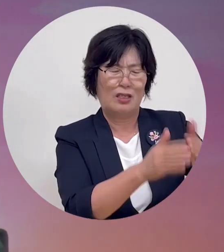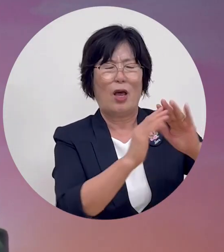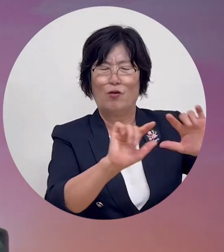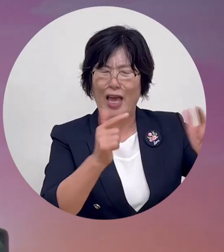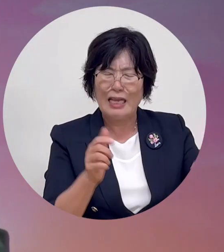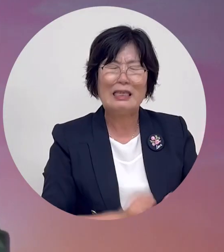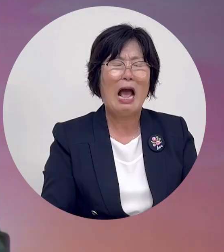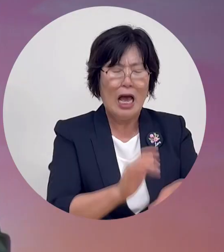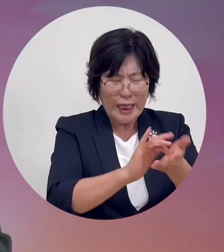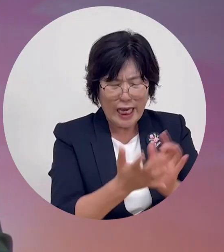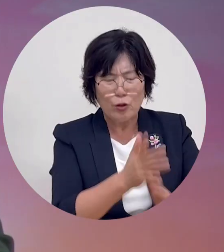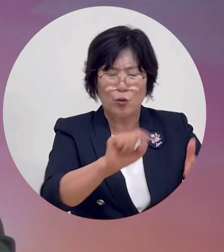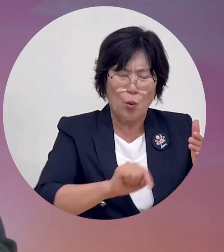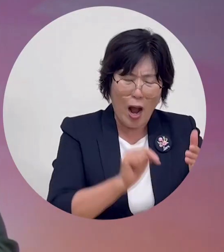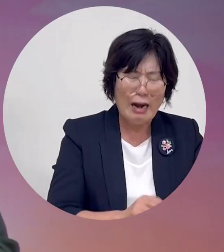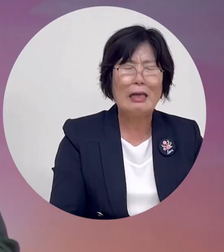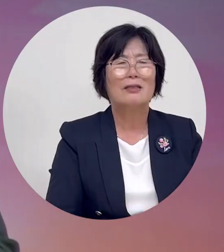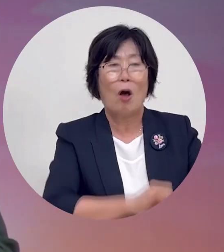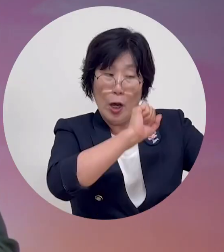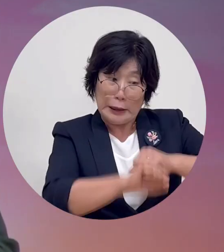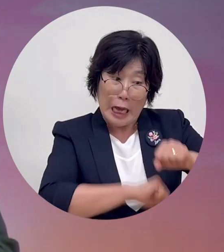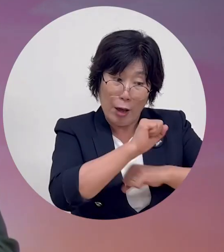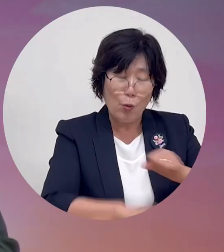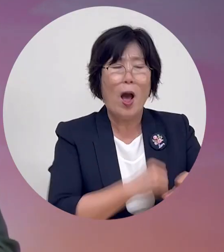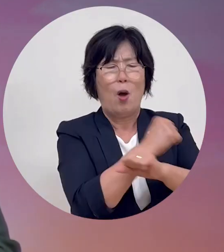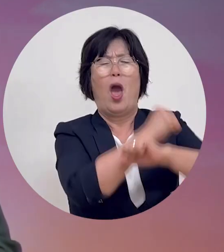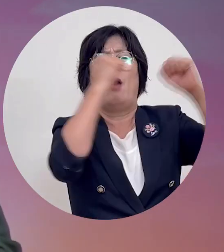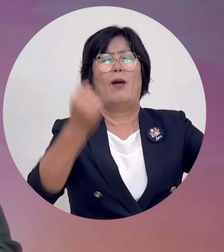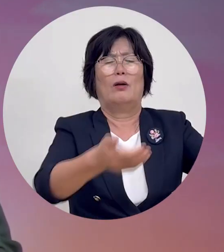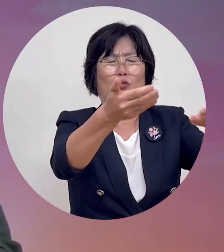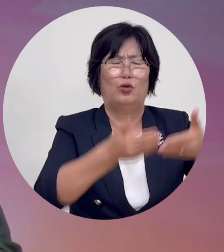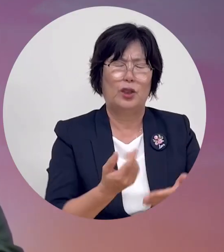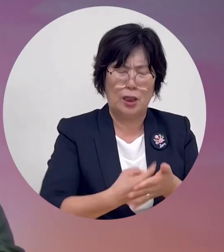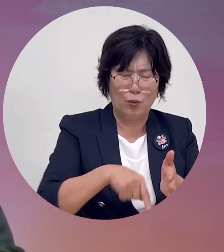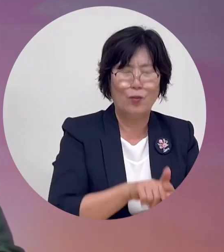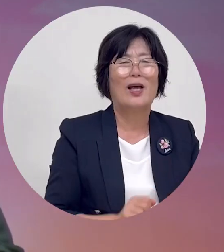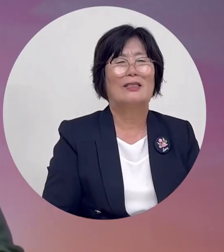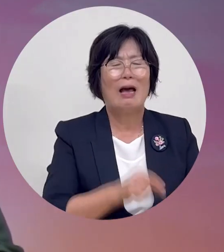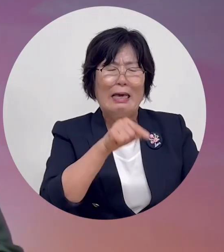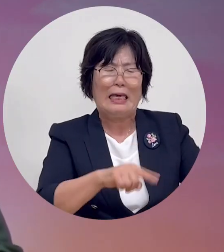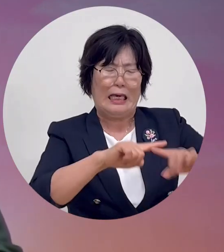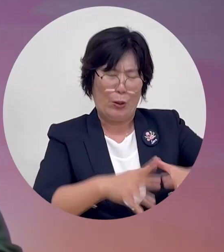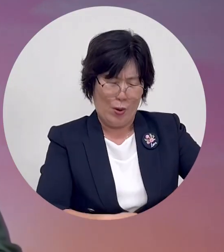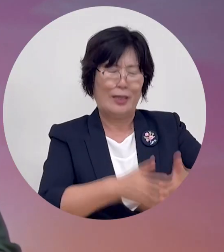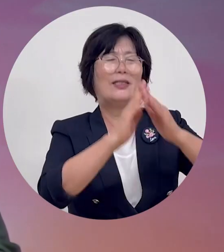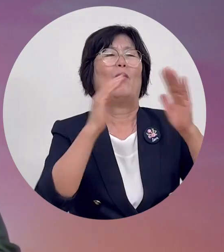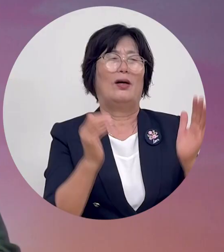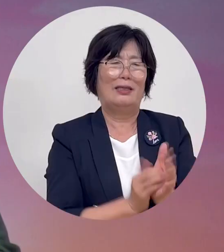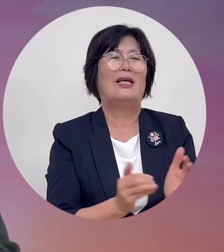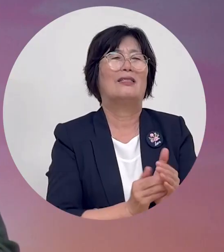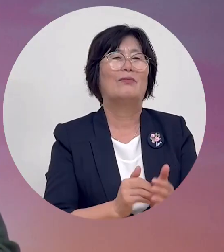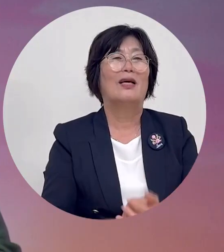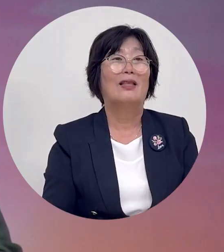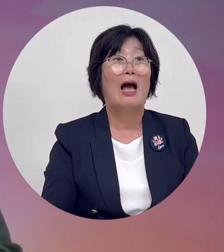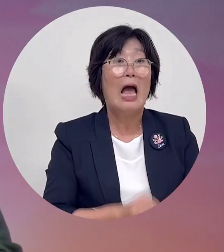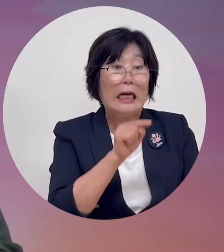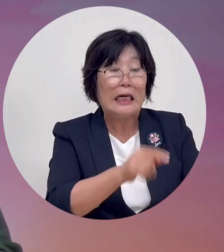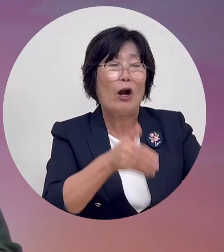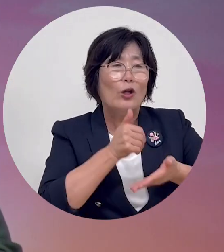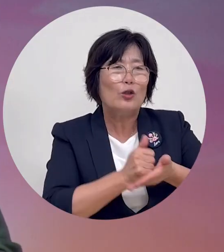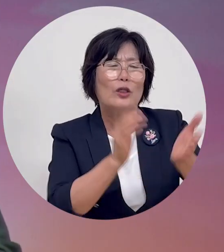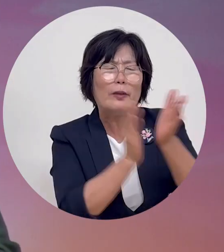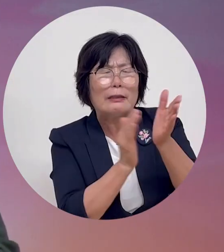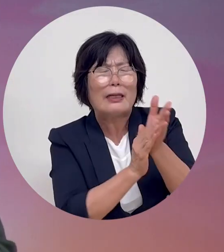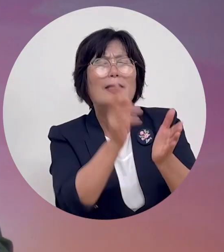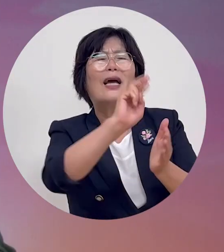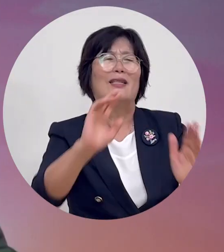안에서 우리에게 자유와 해방을 주시려고 이 교회를 세우셨습니다. 그런 주님을 찬양합니다.